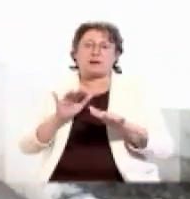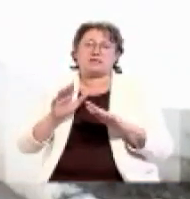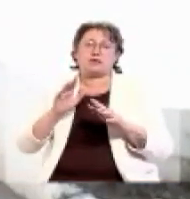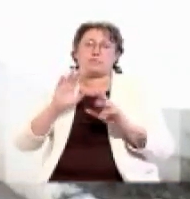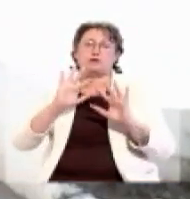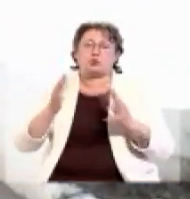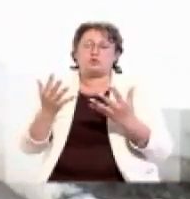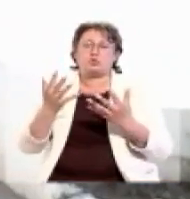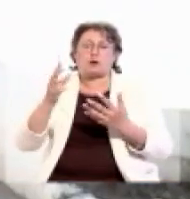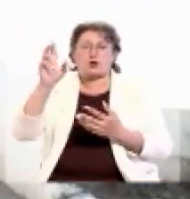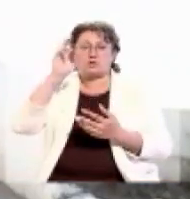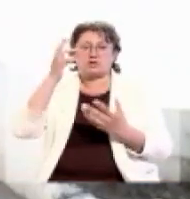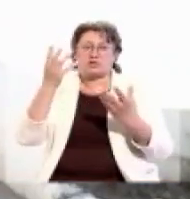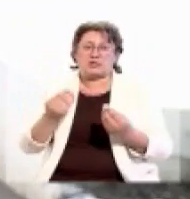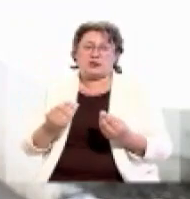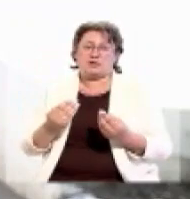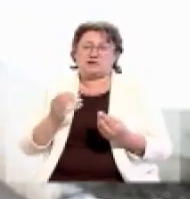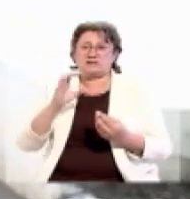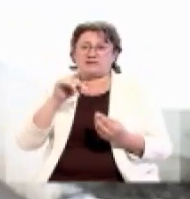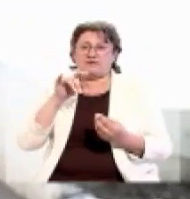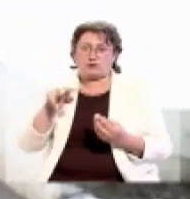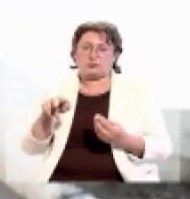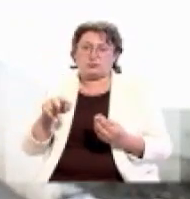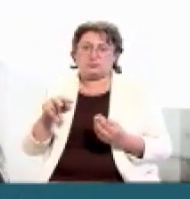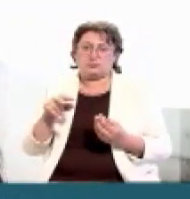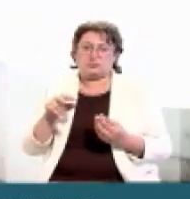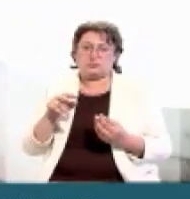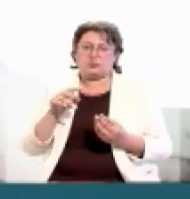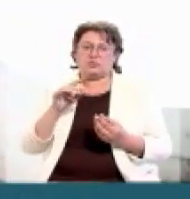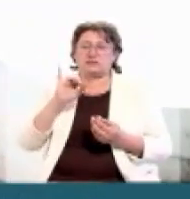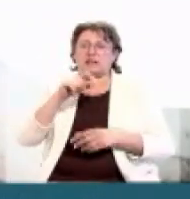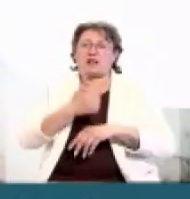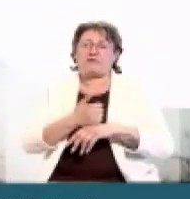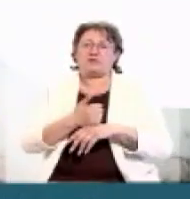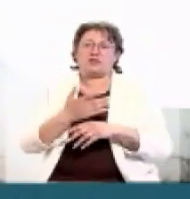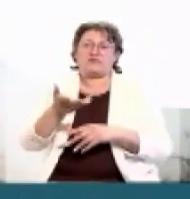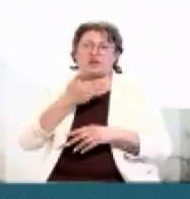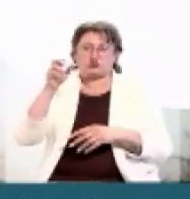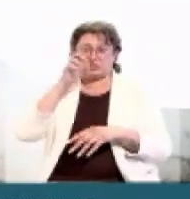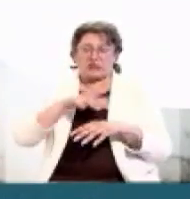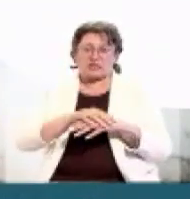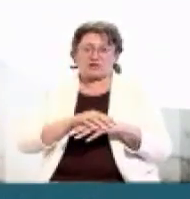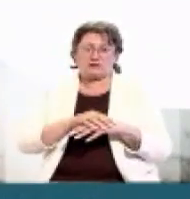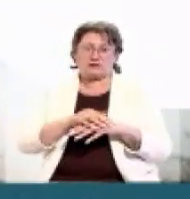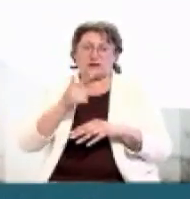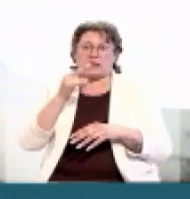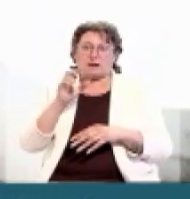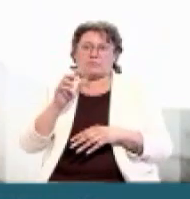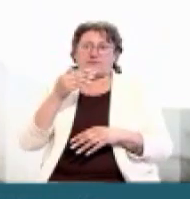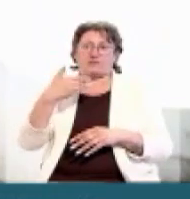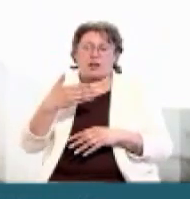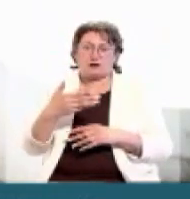случаю государственных Дня государственных символов, одним из главных в нашей стране, герба,